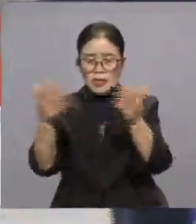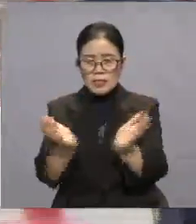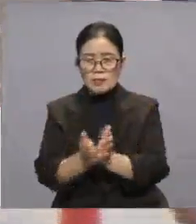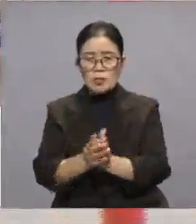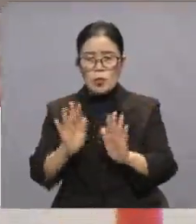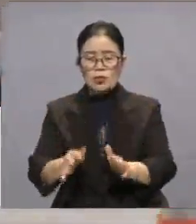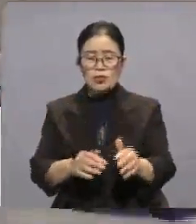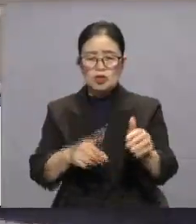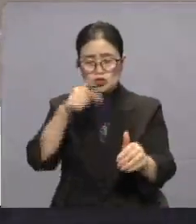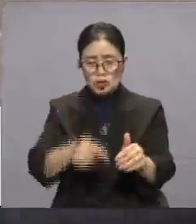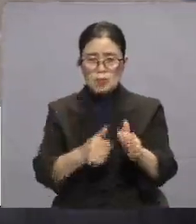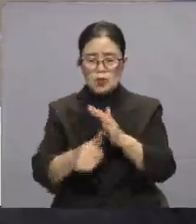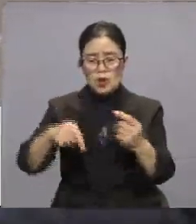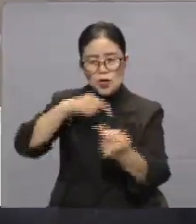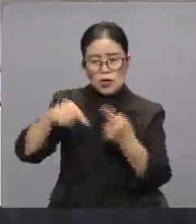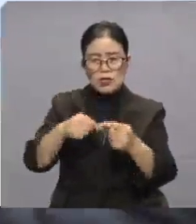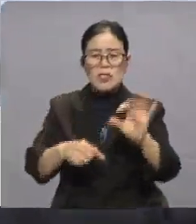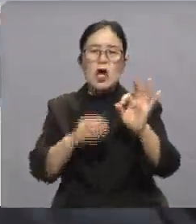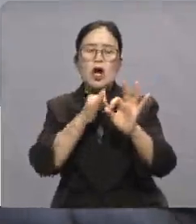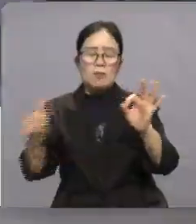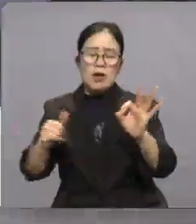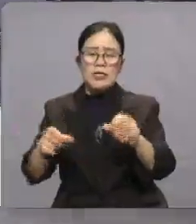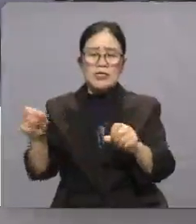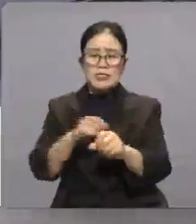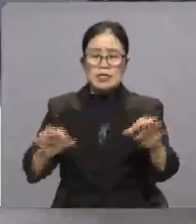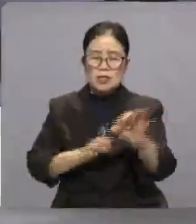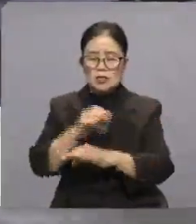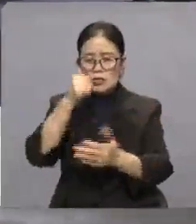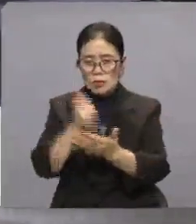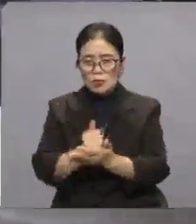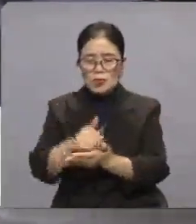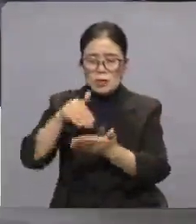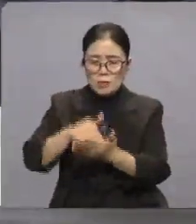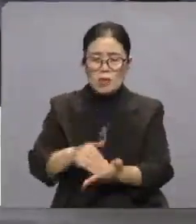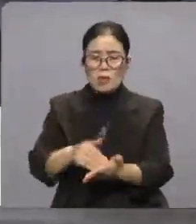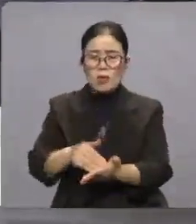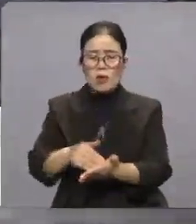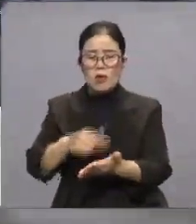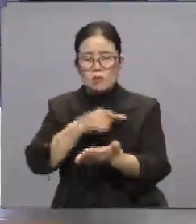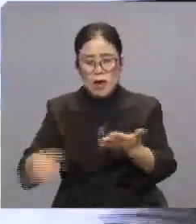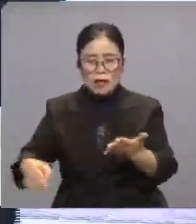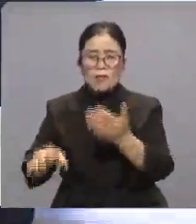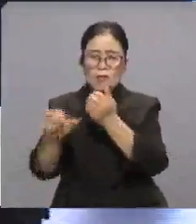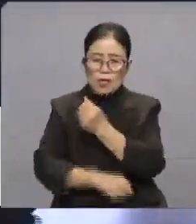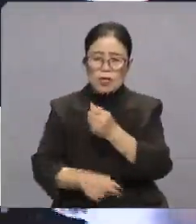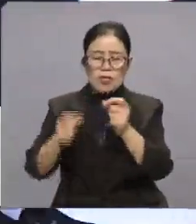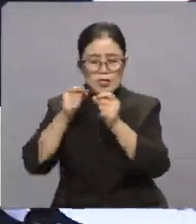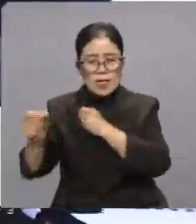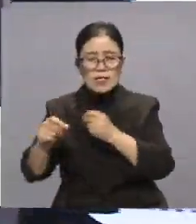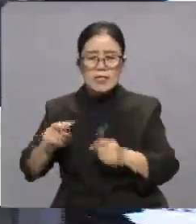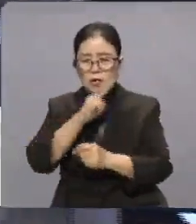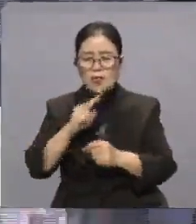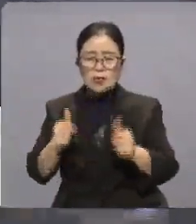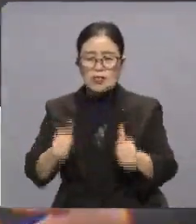오늘 대표와 주요 경영진 등 10명을 특정 경제 범죄 가중 처벌법상 배임 횡령 사기 혐의로 불구속